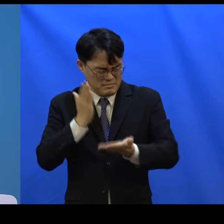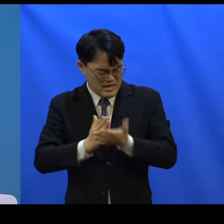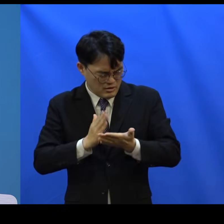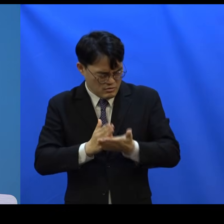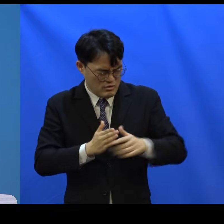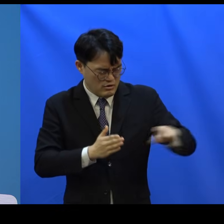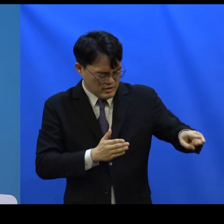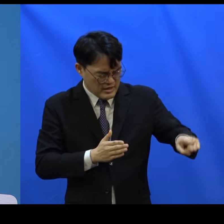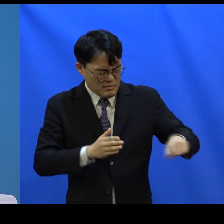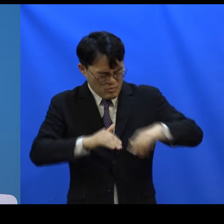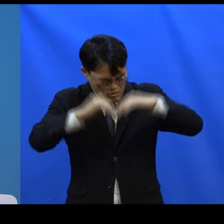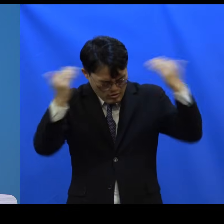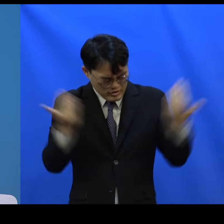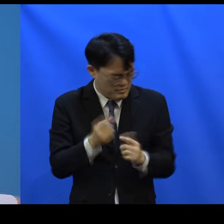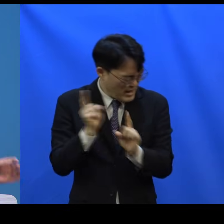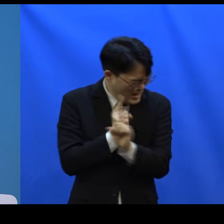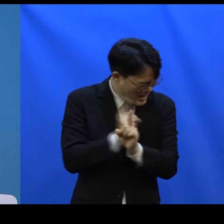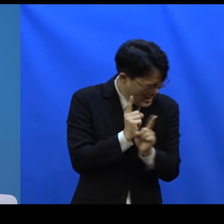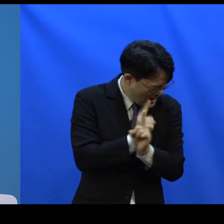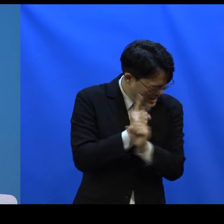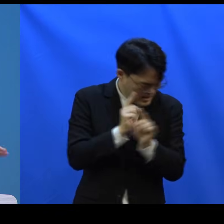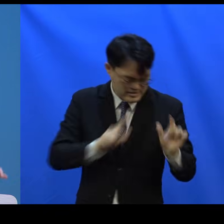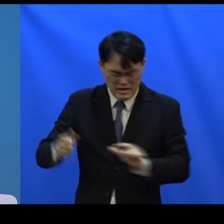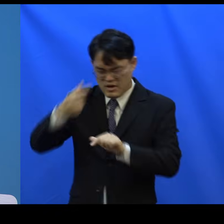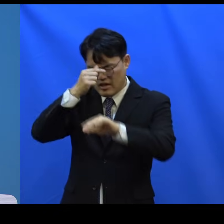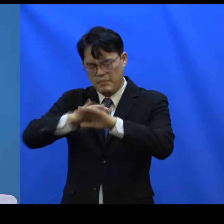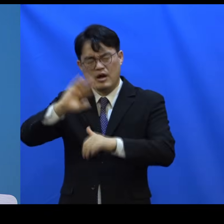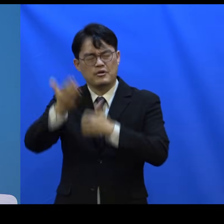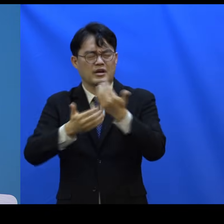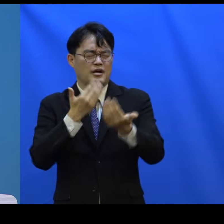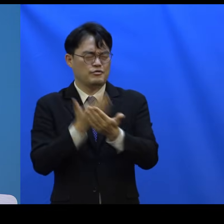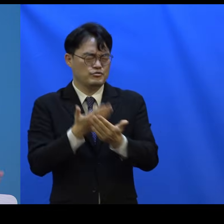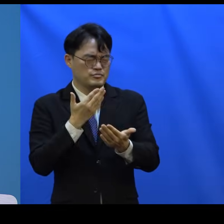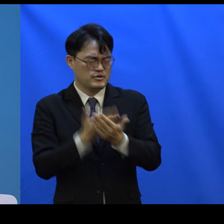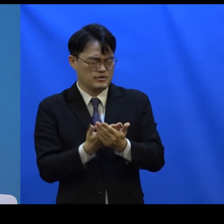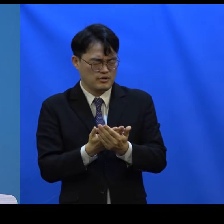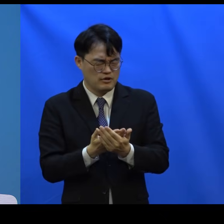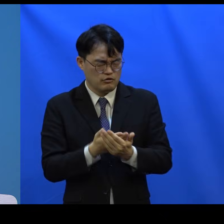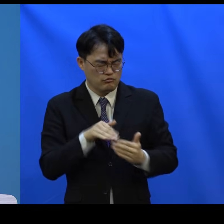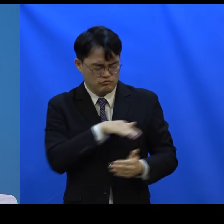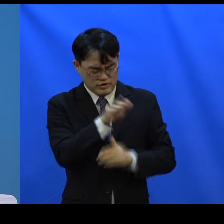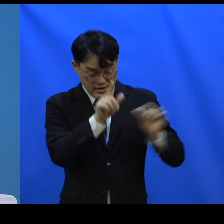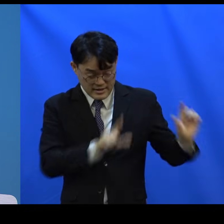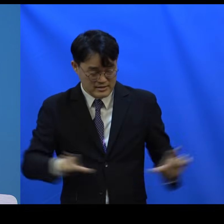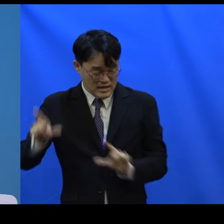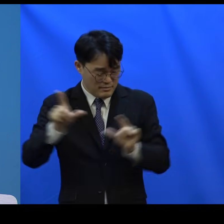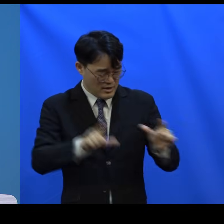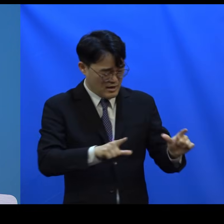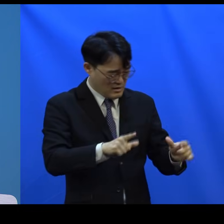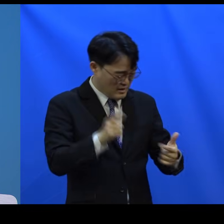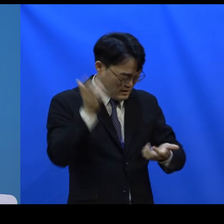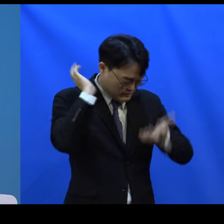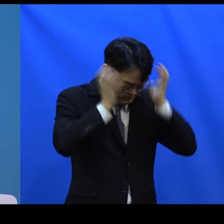하여 주시옵소서. 그러면 우리의 삶의 모든 영역을 하나님 질서 있게 새롭게